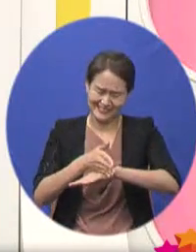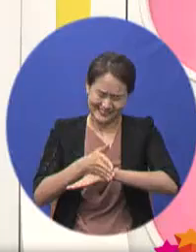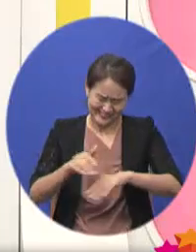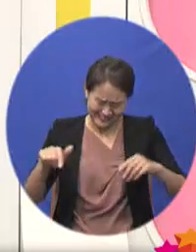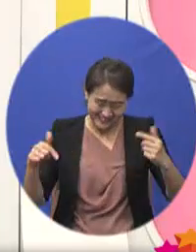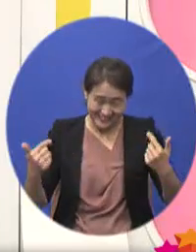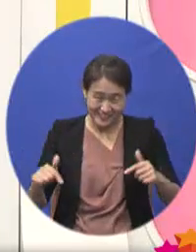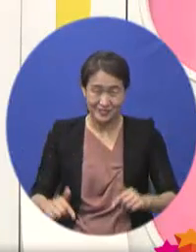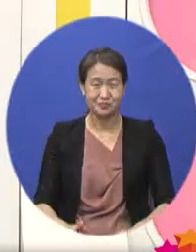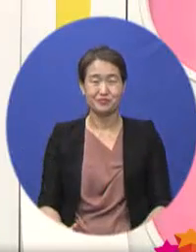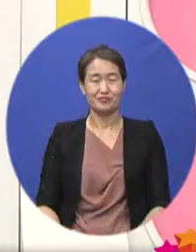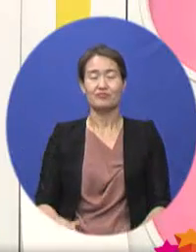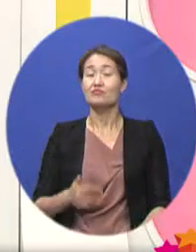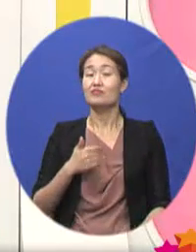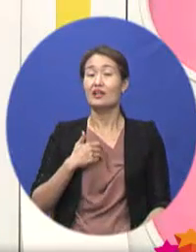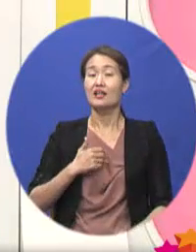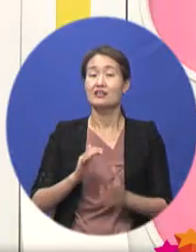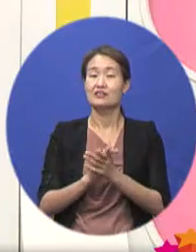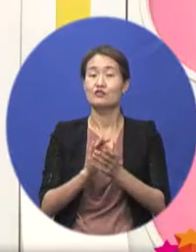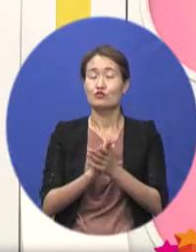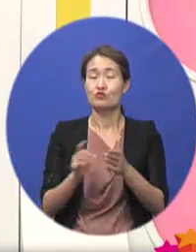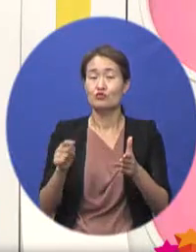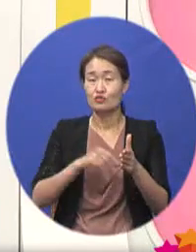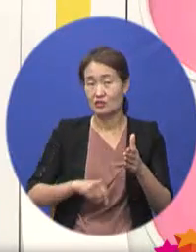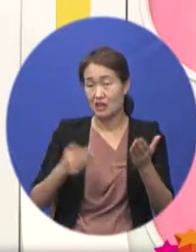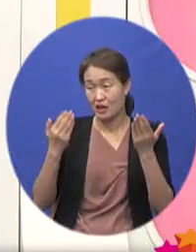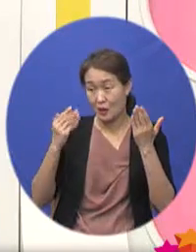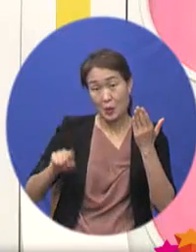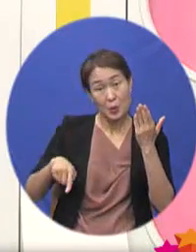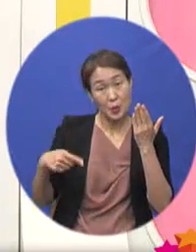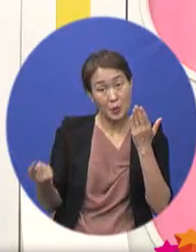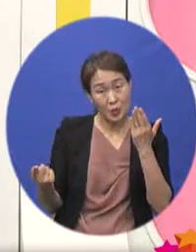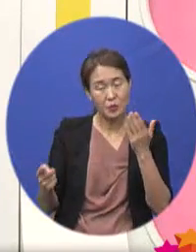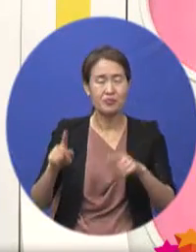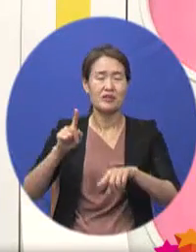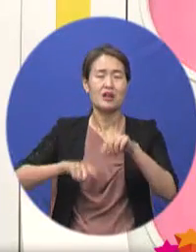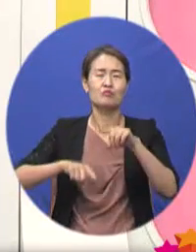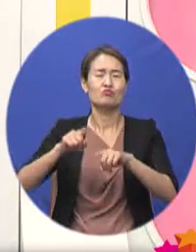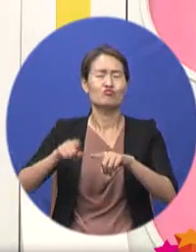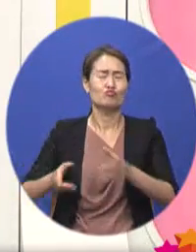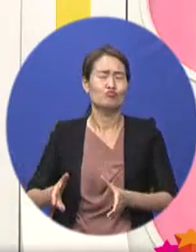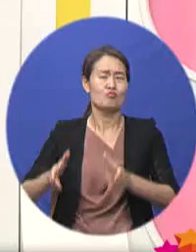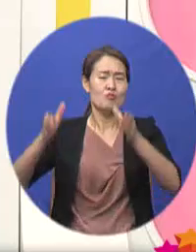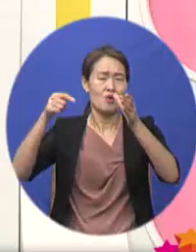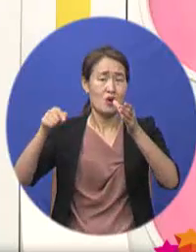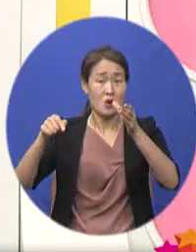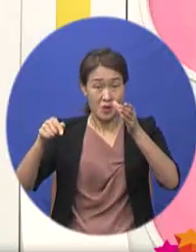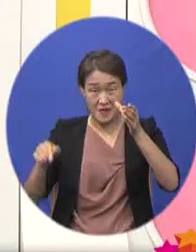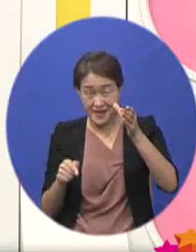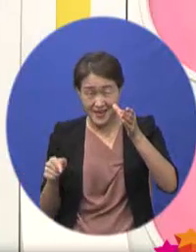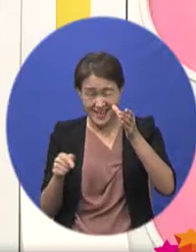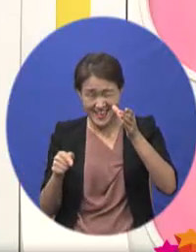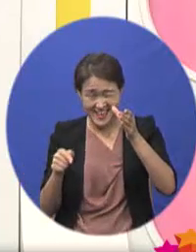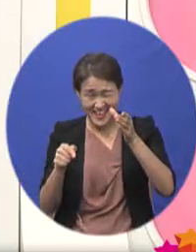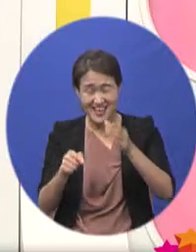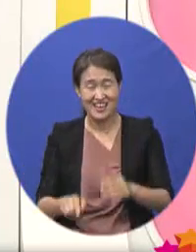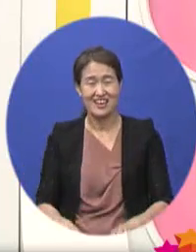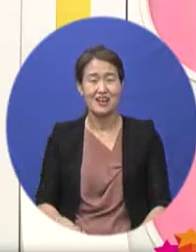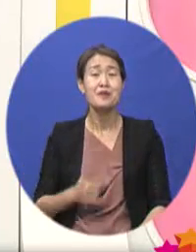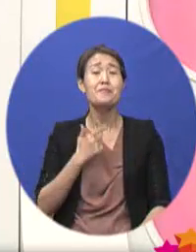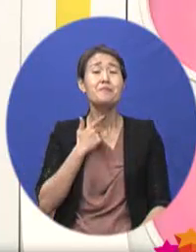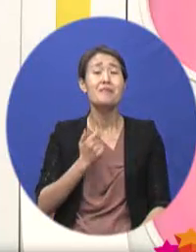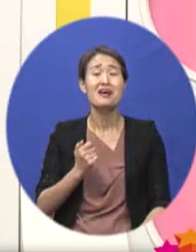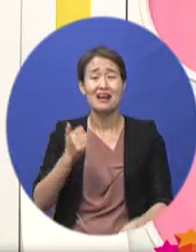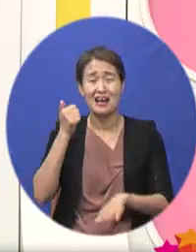많이 하셨죠. 우리 친구 중에 학교 바로 옆에 그 나무가 심어있어요 옛날에. 네. 나무 사이로 얼마나 많이 다녔더니